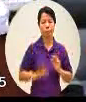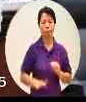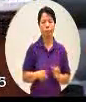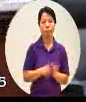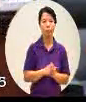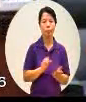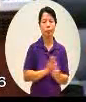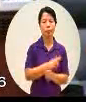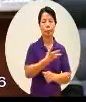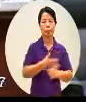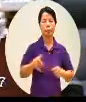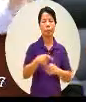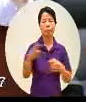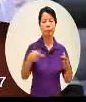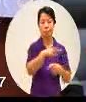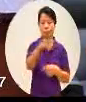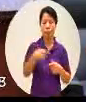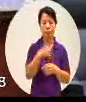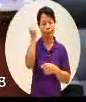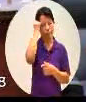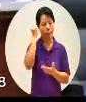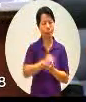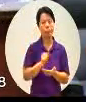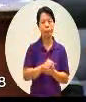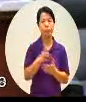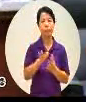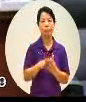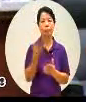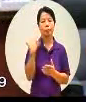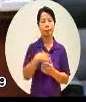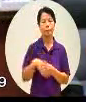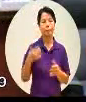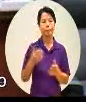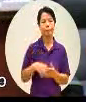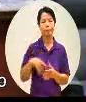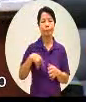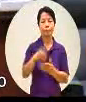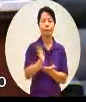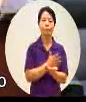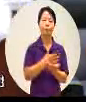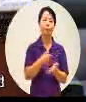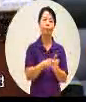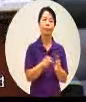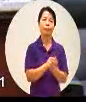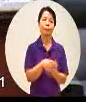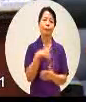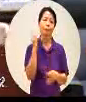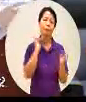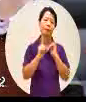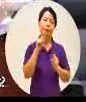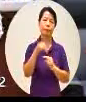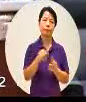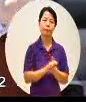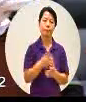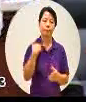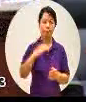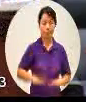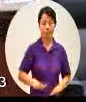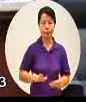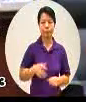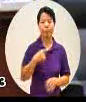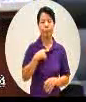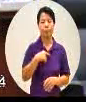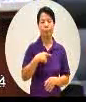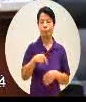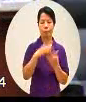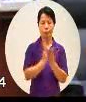们共同的记忆啊。咱去遐边啊散步，啊去遐看人诶，有诶无去遐佚佗。我相信小时候我们都到那